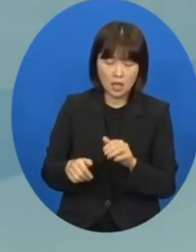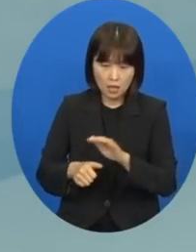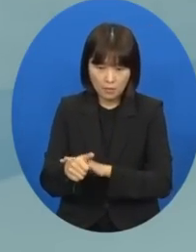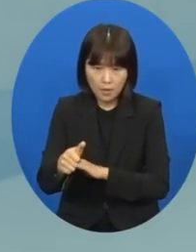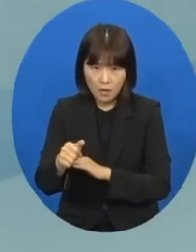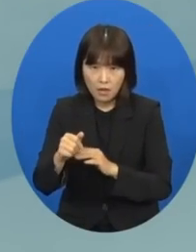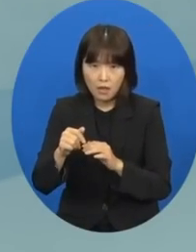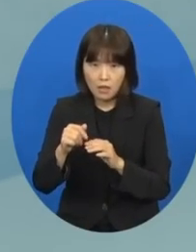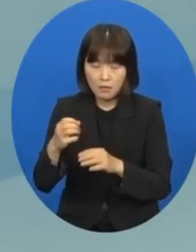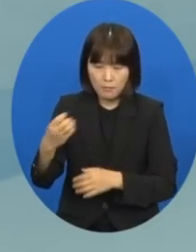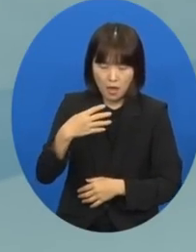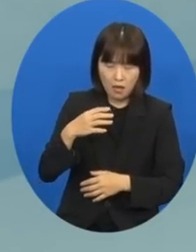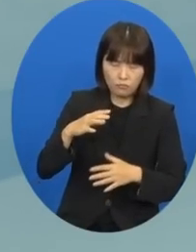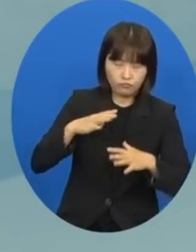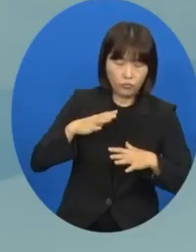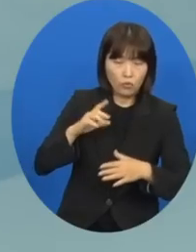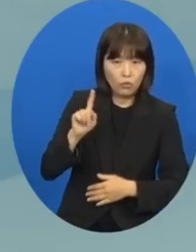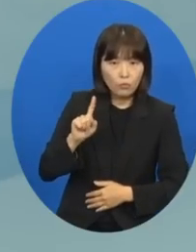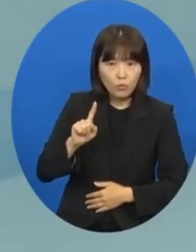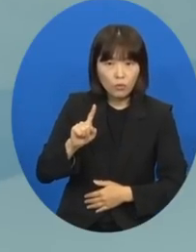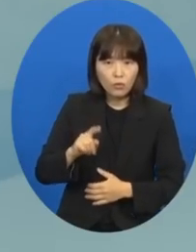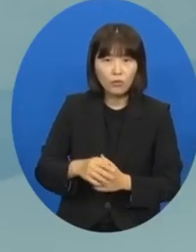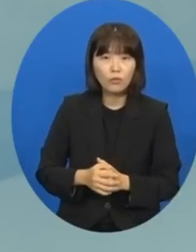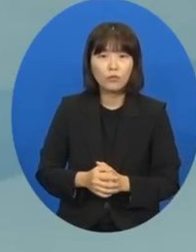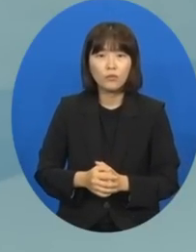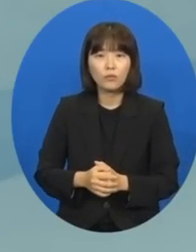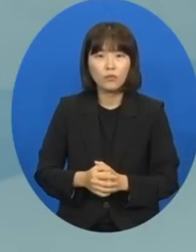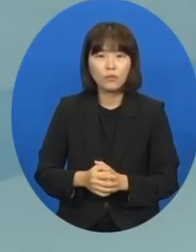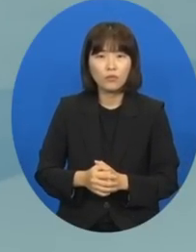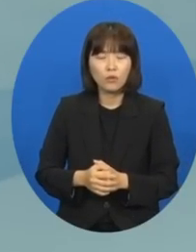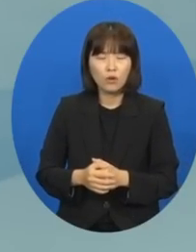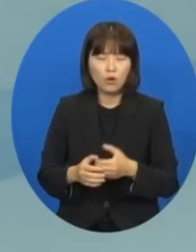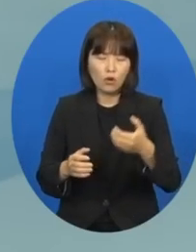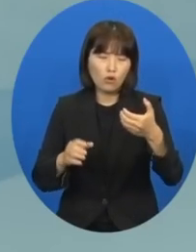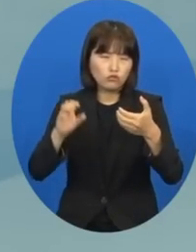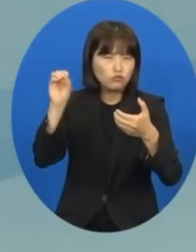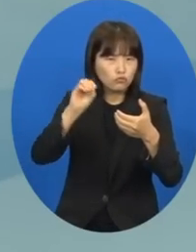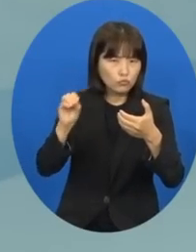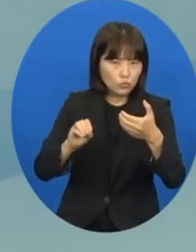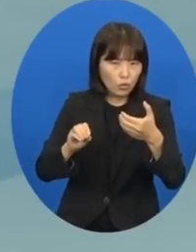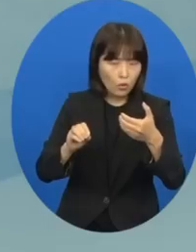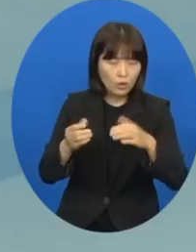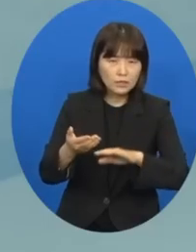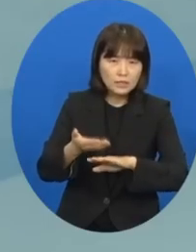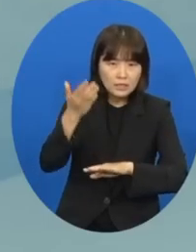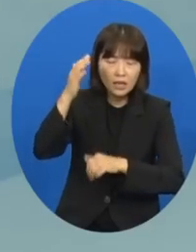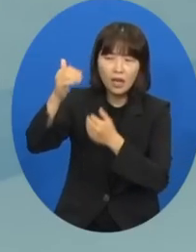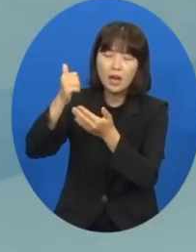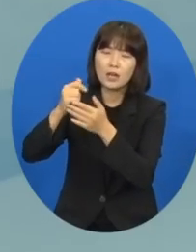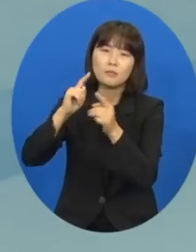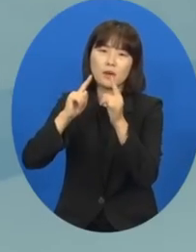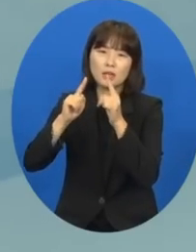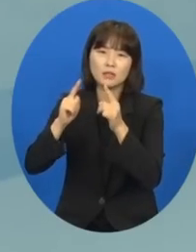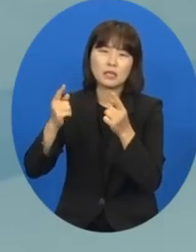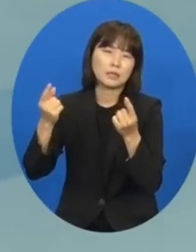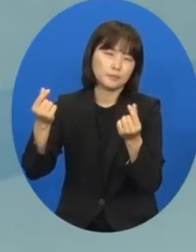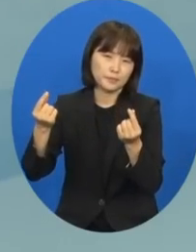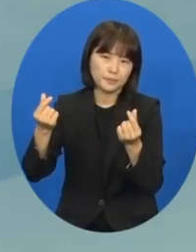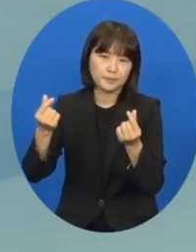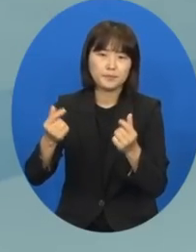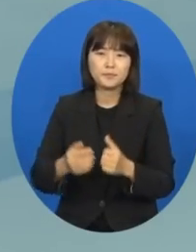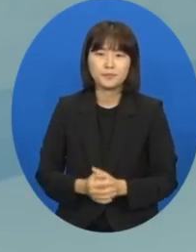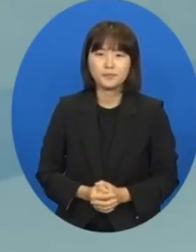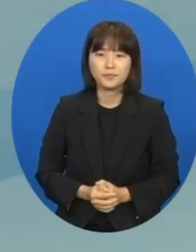얼핏 보기에 여러분 거의 90% 이상 하나님의 말씀과 같다는 데